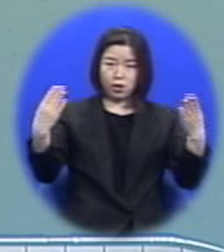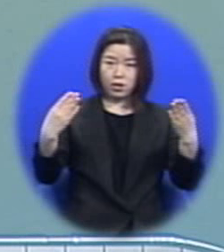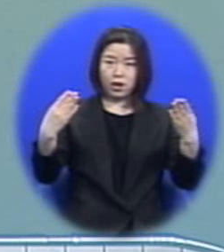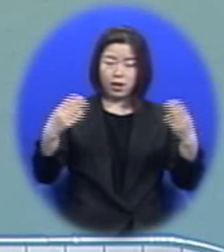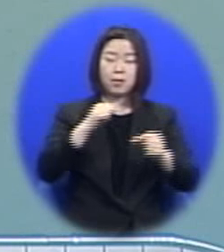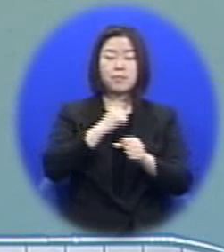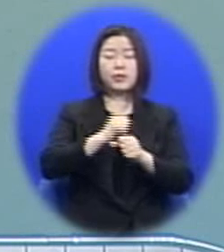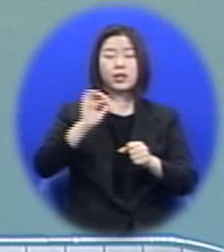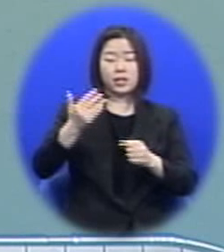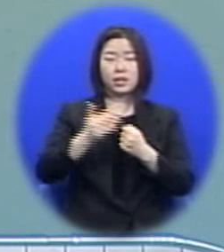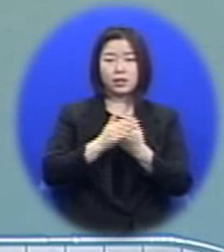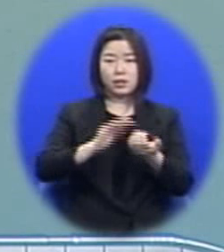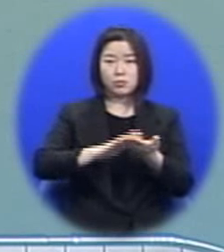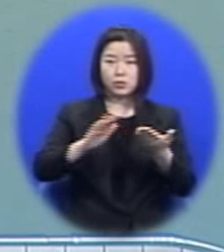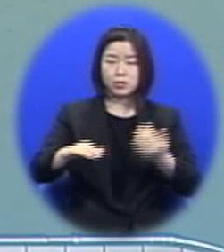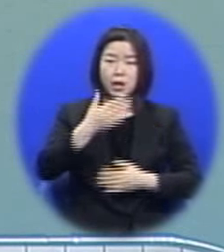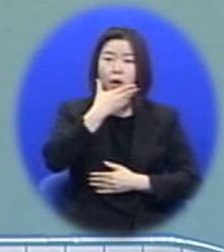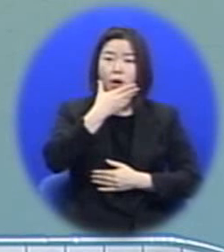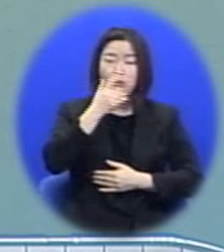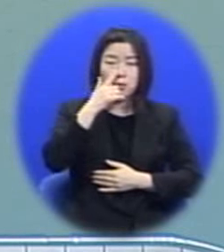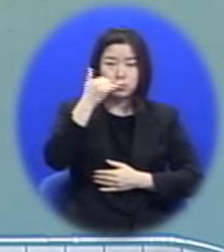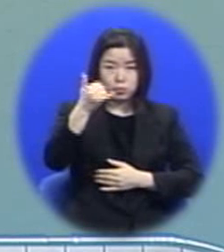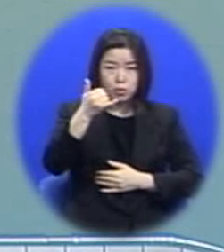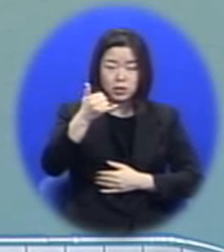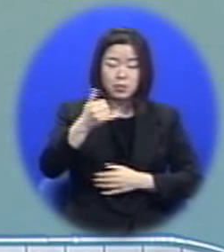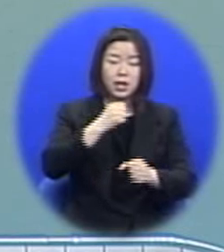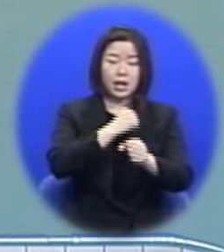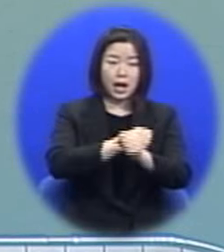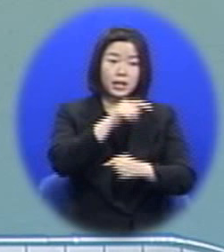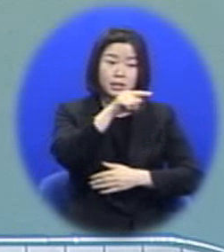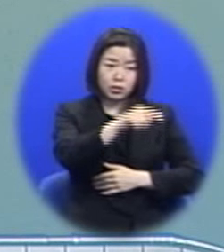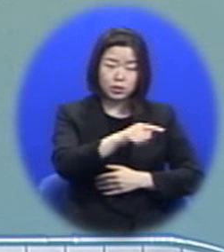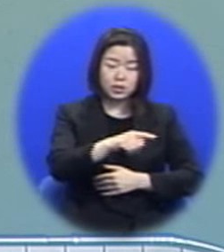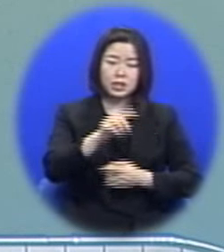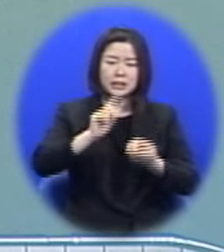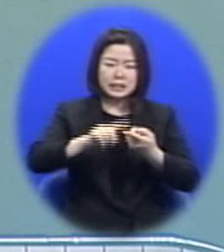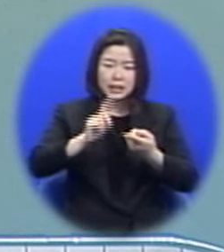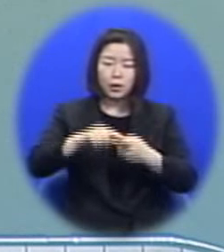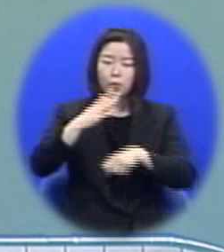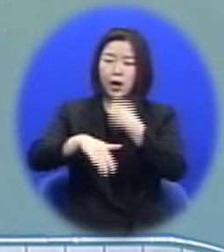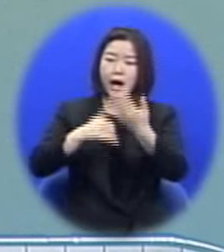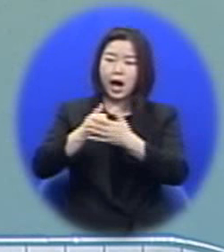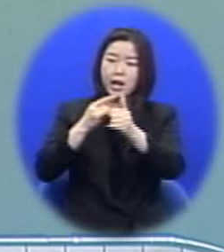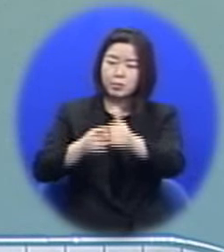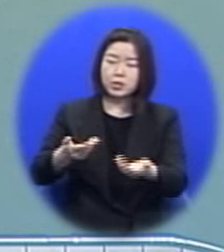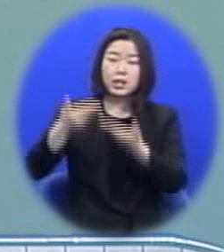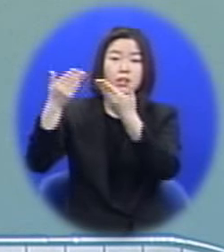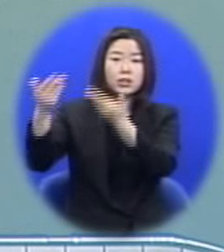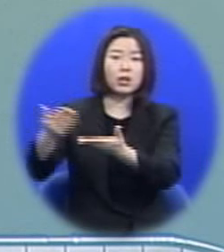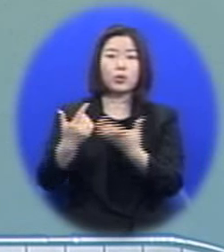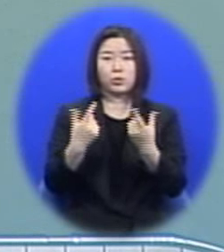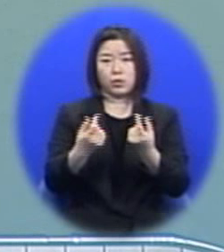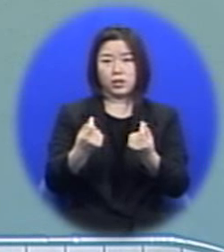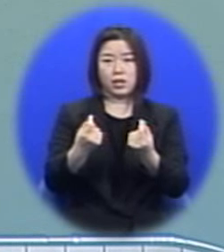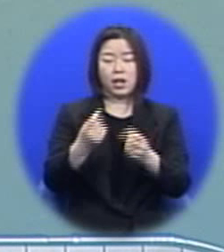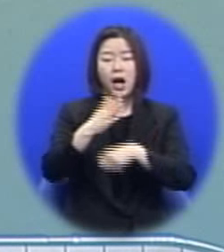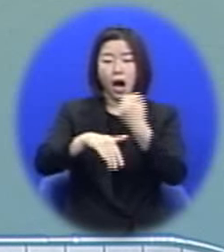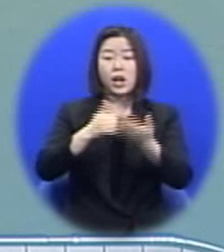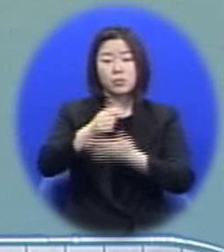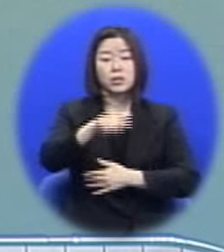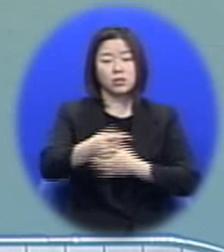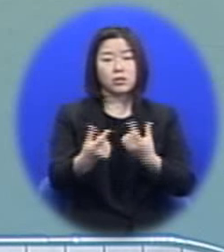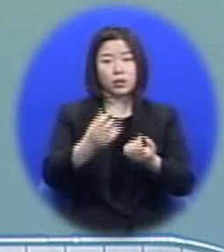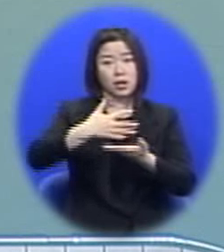그럽니다. 부모님에게 하는 것이 그대로 하나님께 하는 것이기 때문에 하나님이 그렇게 받으시는 것이니까